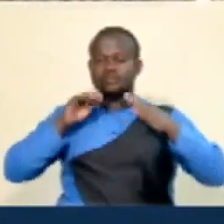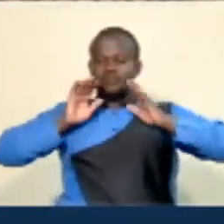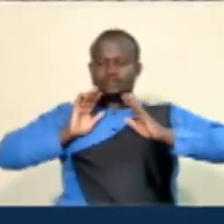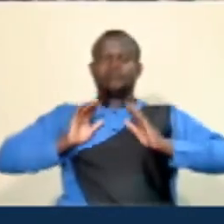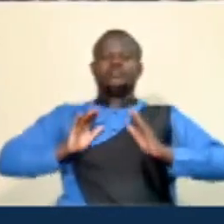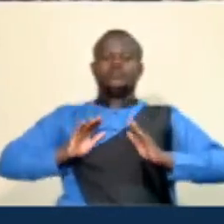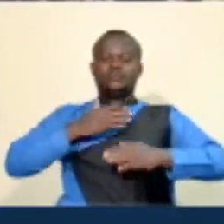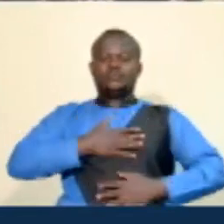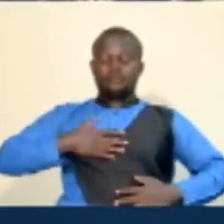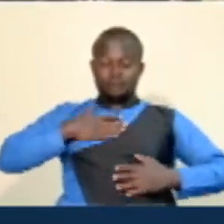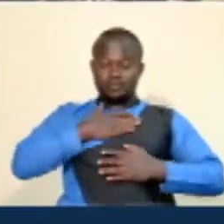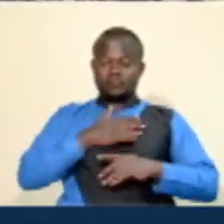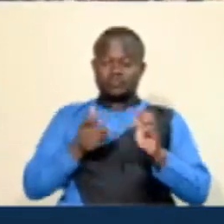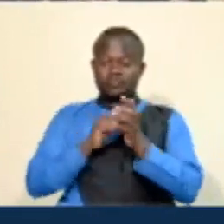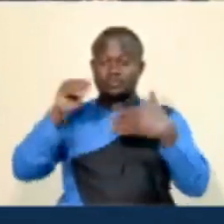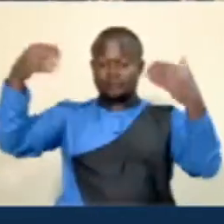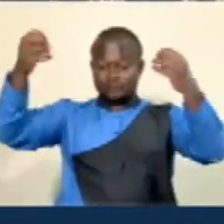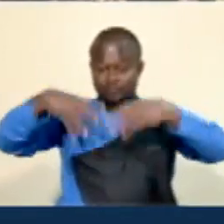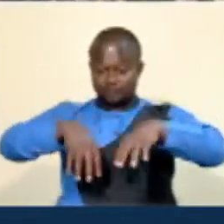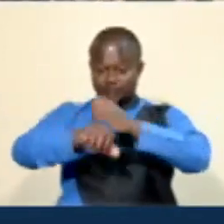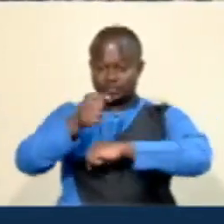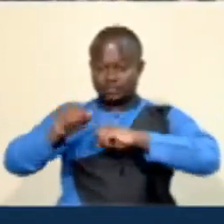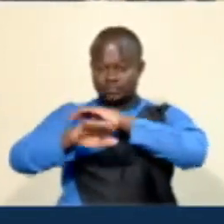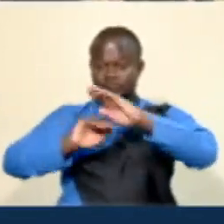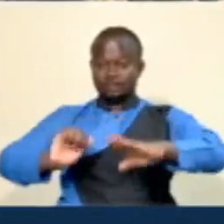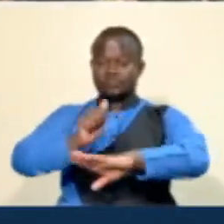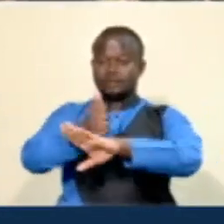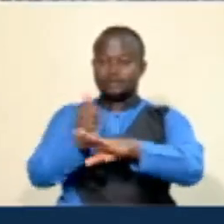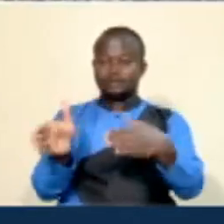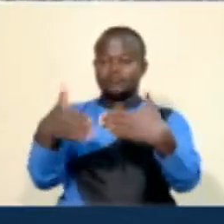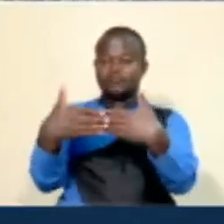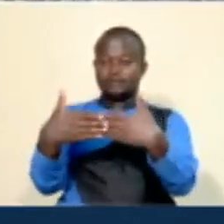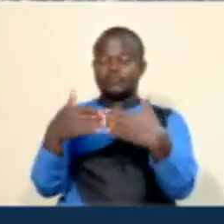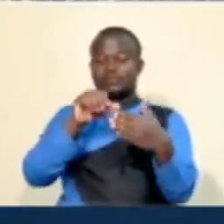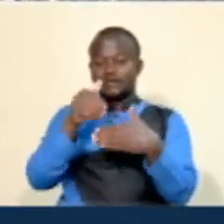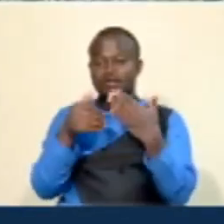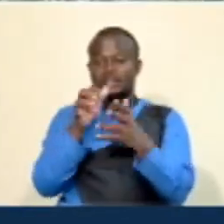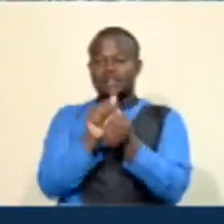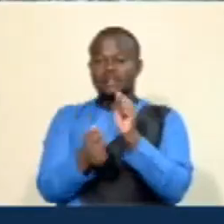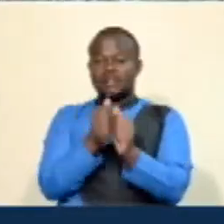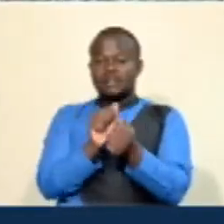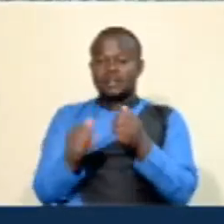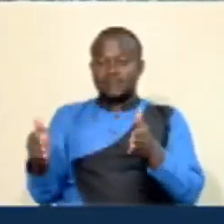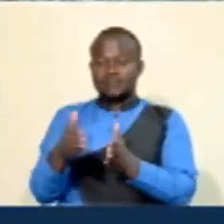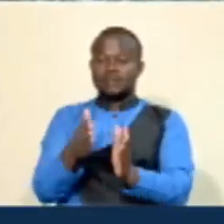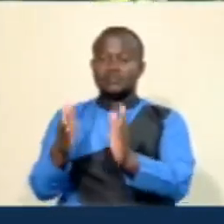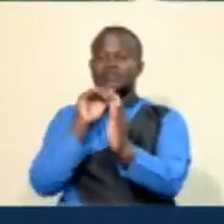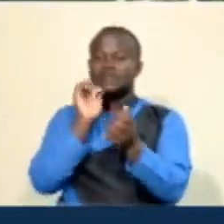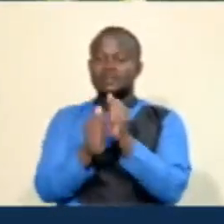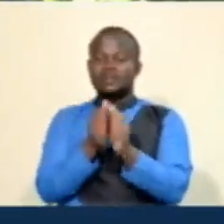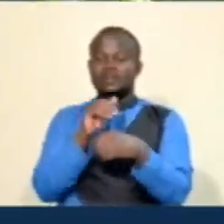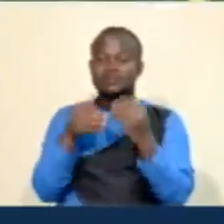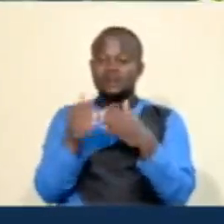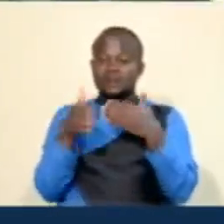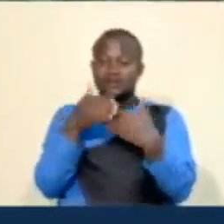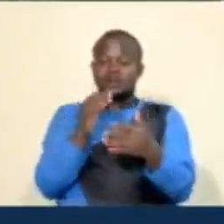no kwidagadura. Ariko ikigaragara ibikorwa remezo byahashyizwe birafunze, ibindi byarasenyutse n'inzira izitarasenyutse